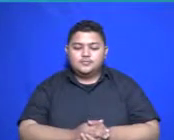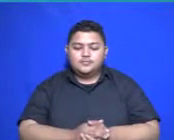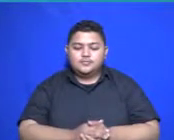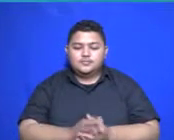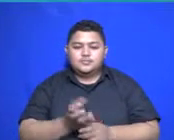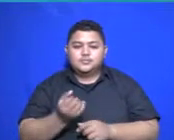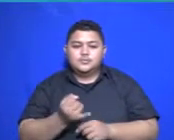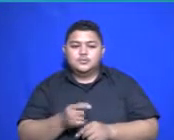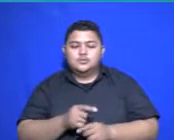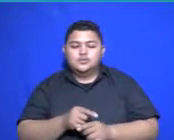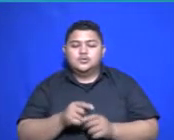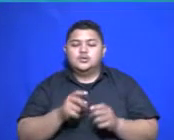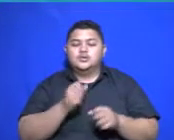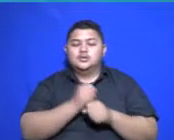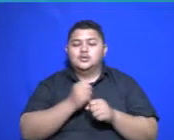nasional